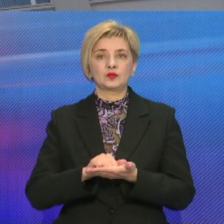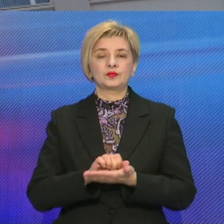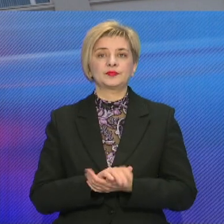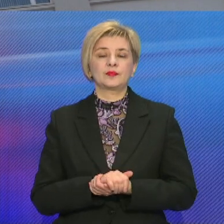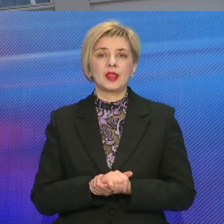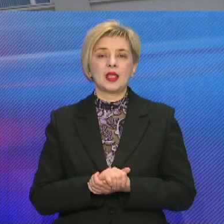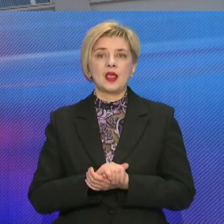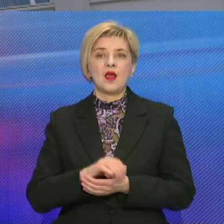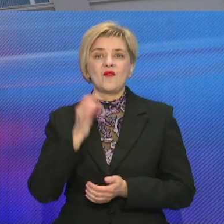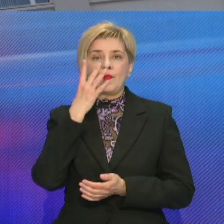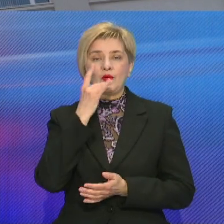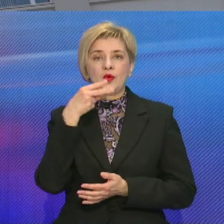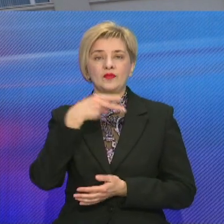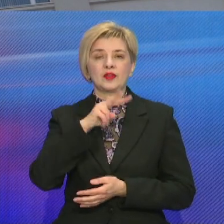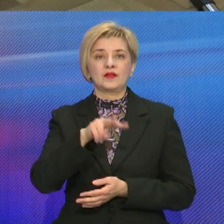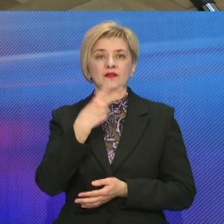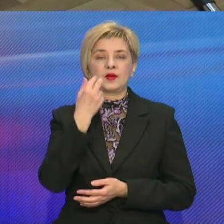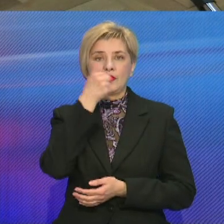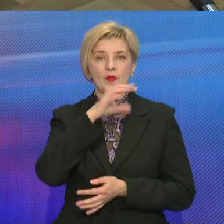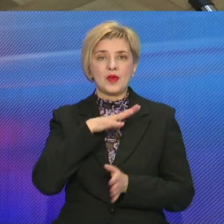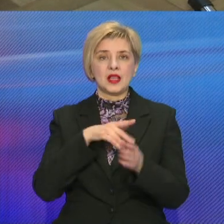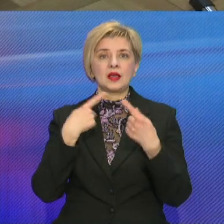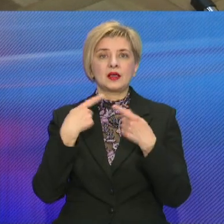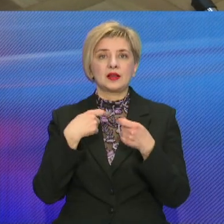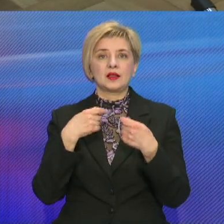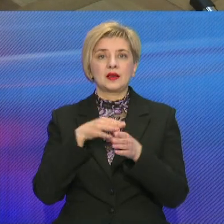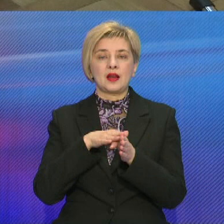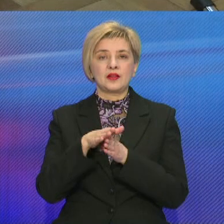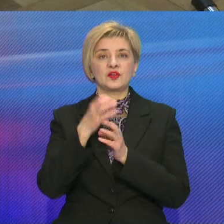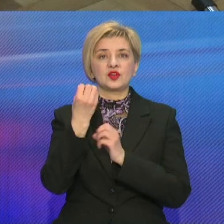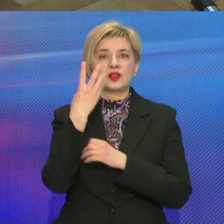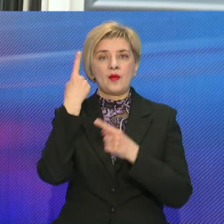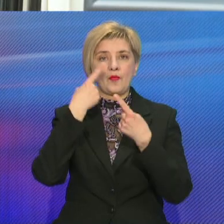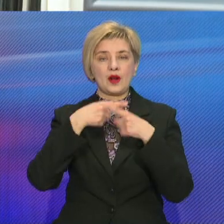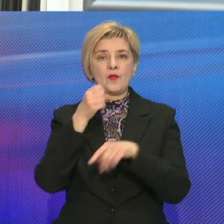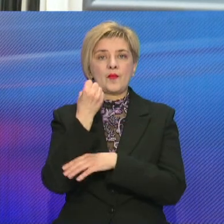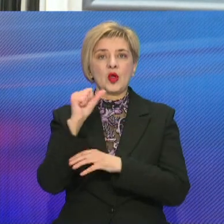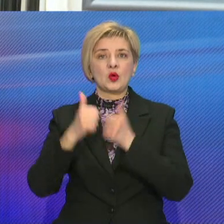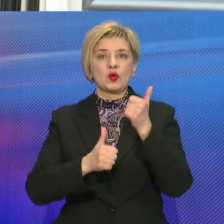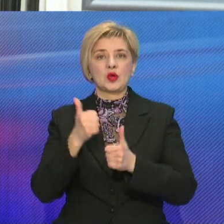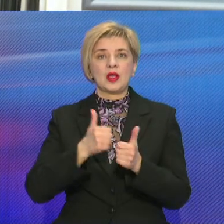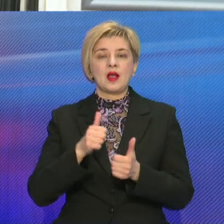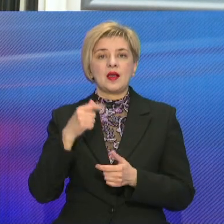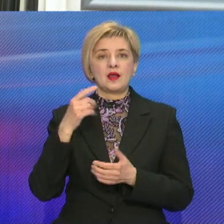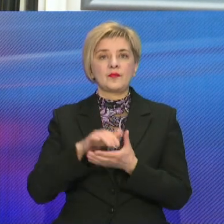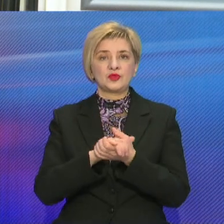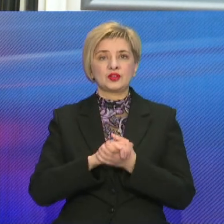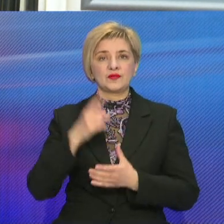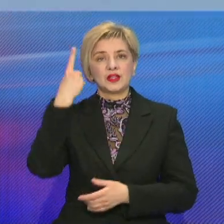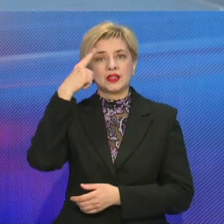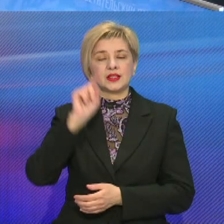У Приньомані у 2022 році було реалізовано 14 проєктів переможців конкурсу громадянських ініціатив.